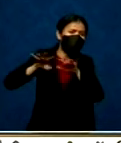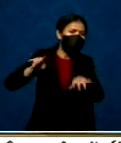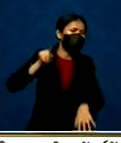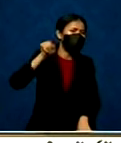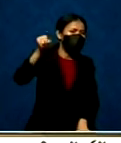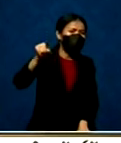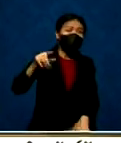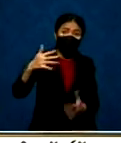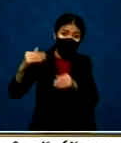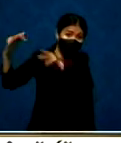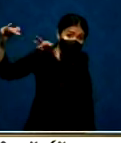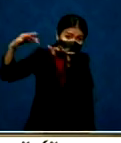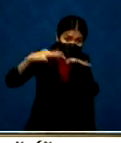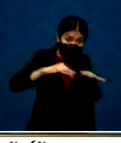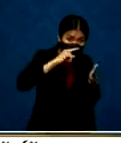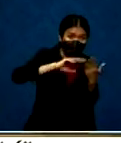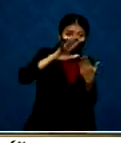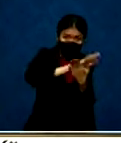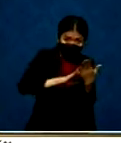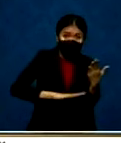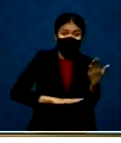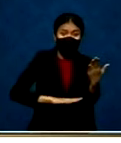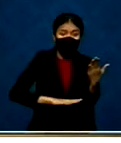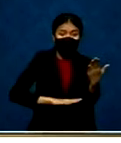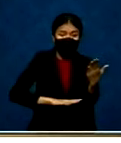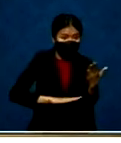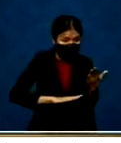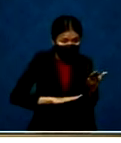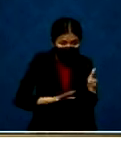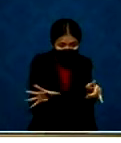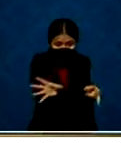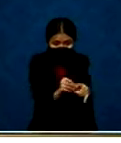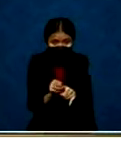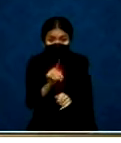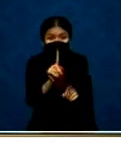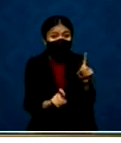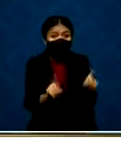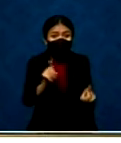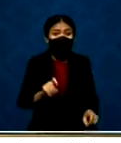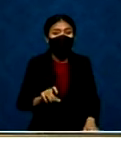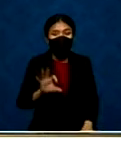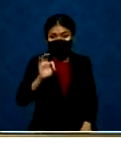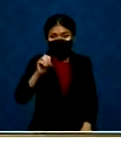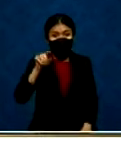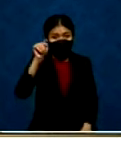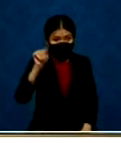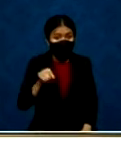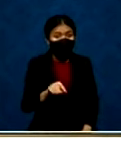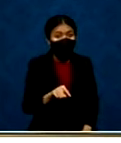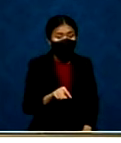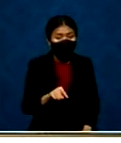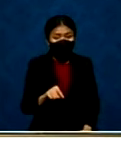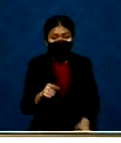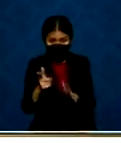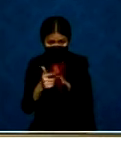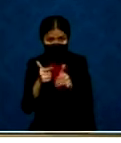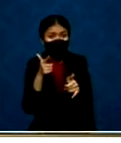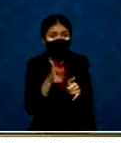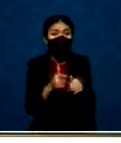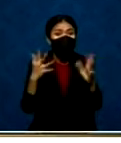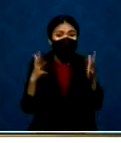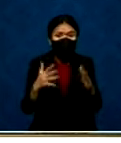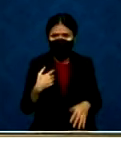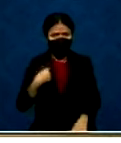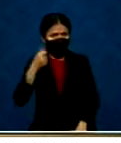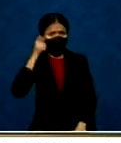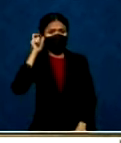กว่า 95% ม้าในประเทศไทยไม่มีภูมิคุ้มกันเรื่องนี้เลยและเราไม่มีวัคซีนจึงมีข่าวลือเป็นจำนวนมากนะครับว่าประเทศไท